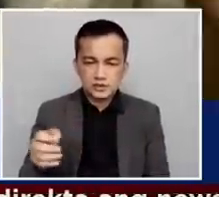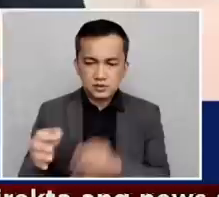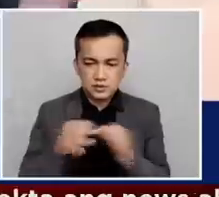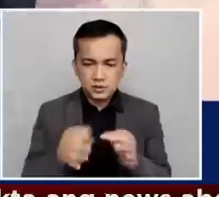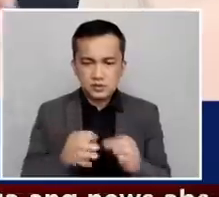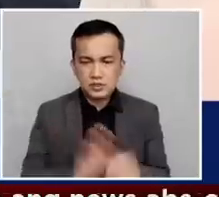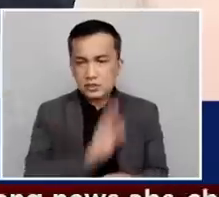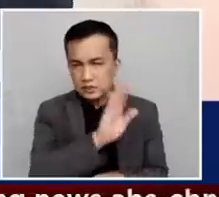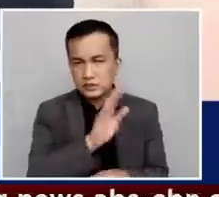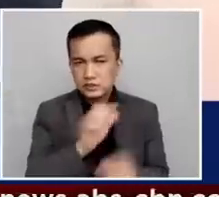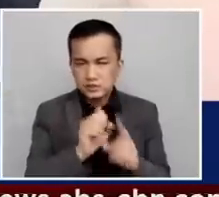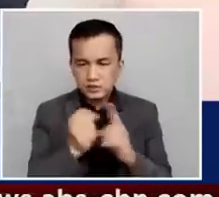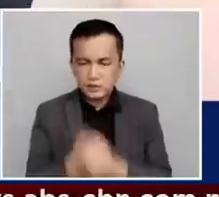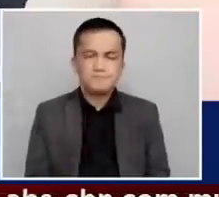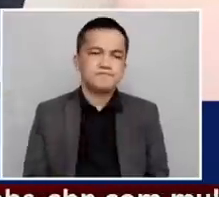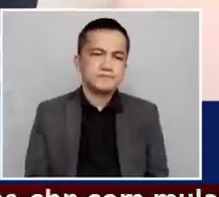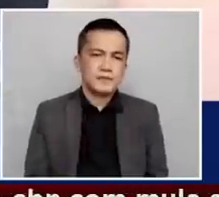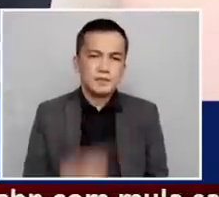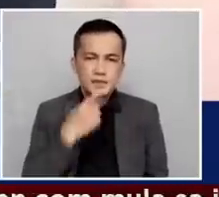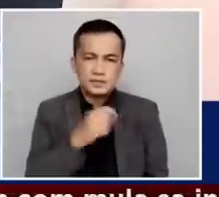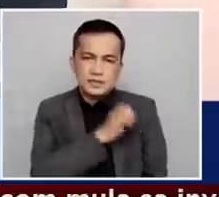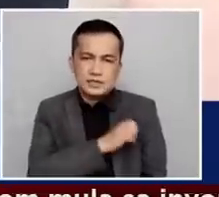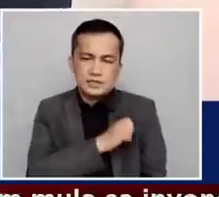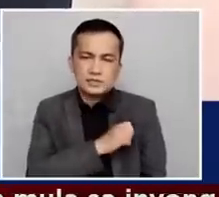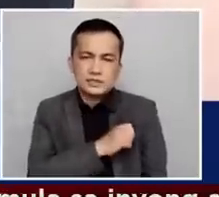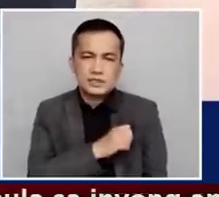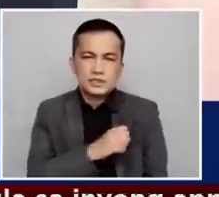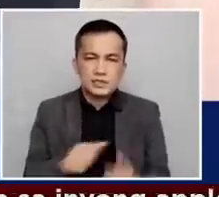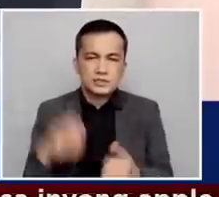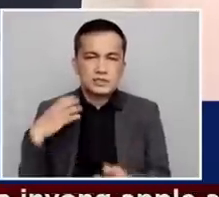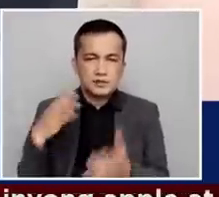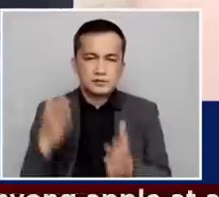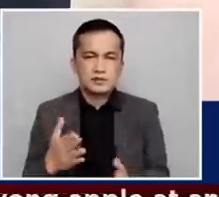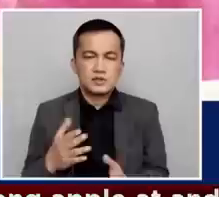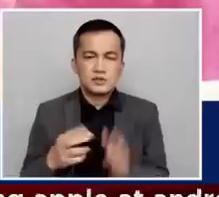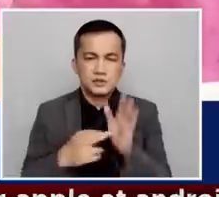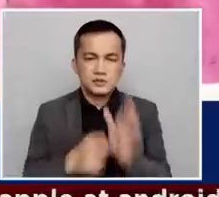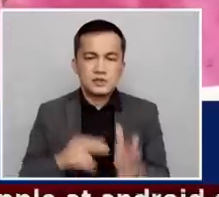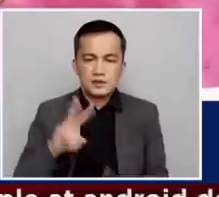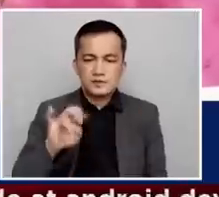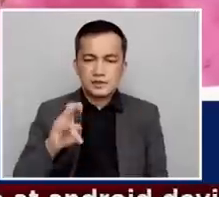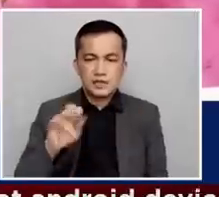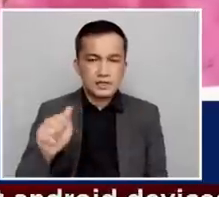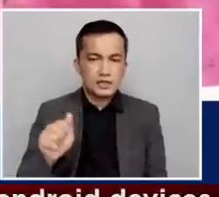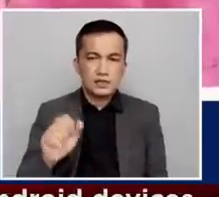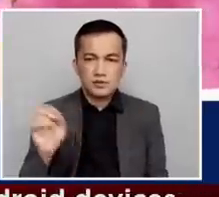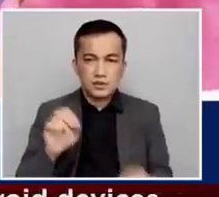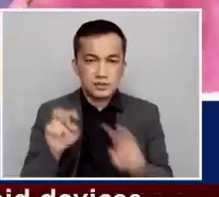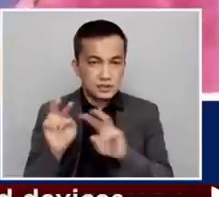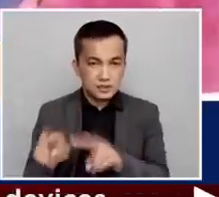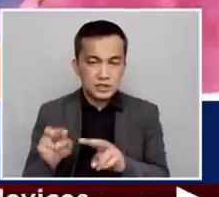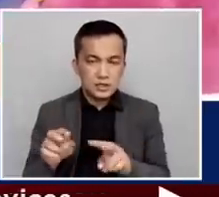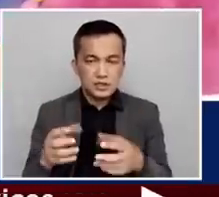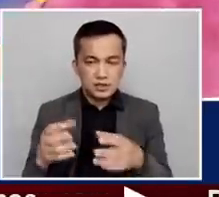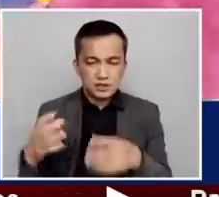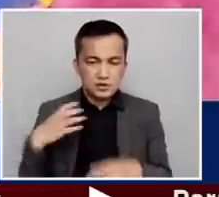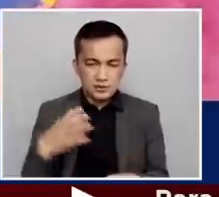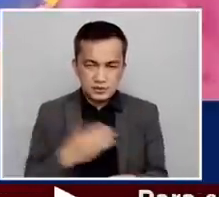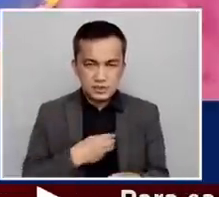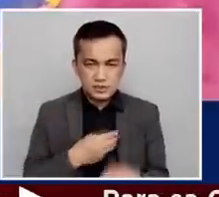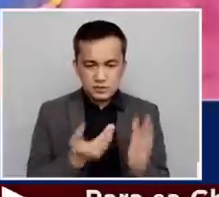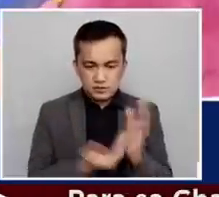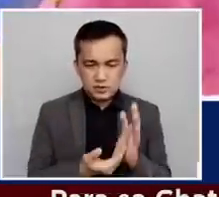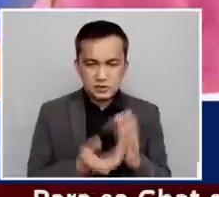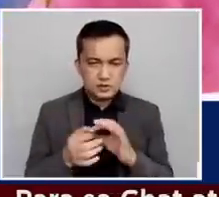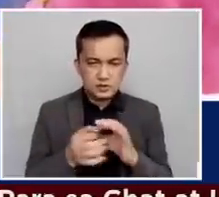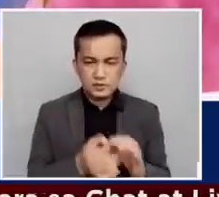sitwasyon. Pero giit ni Ethics Committee Vice Chairperson Representative Ria Vergara, walang nakita ang komite na sapat na ebidensya kaugnay